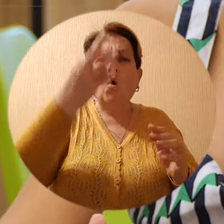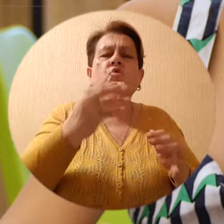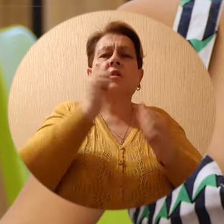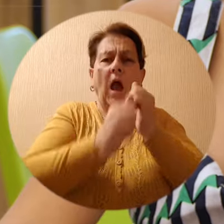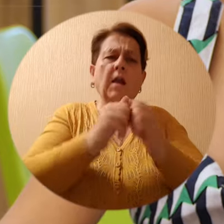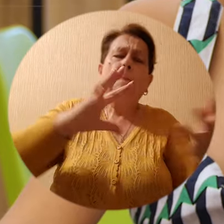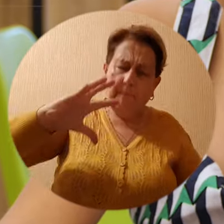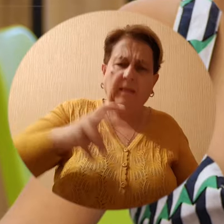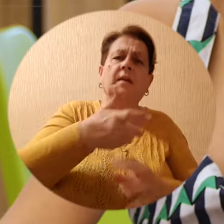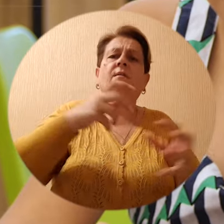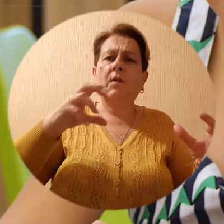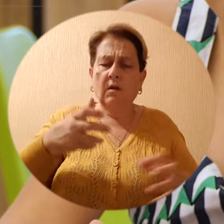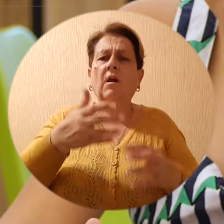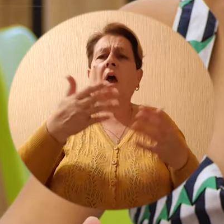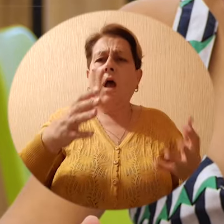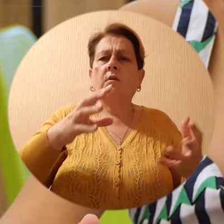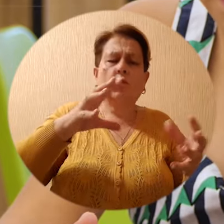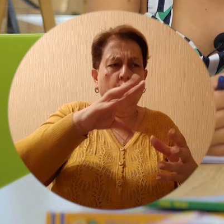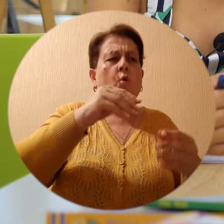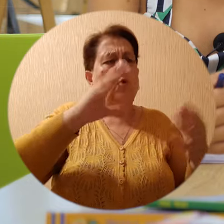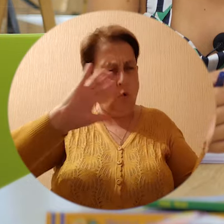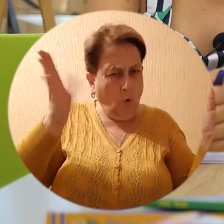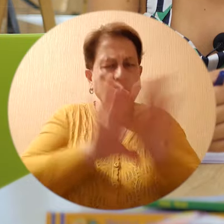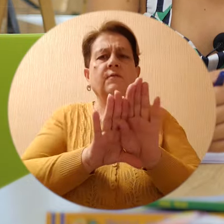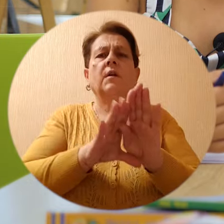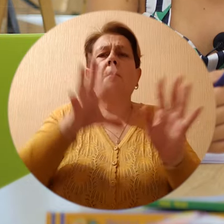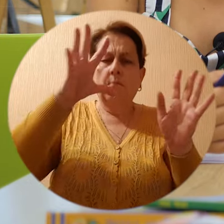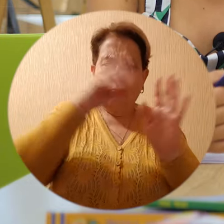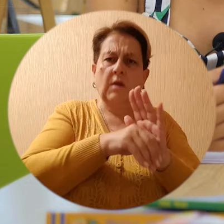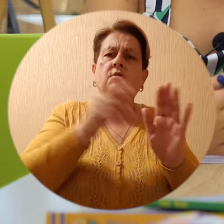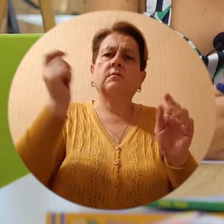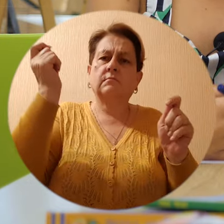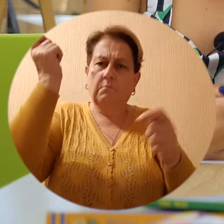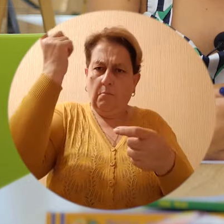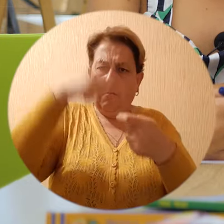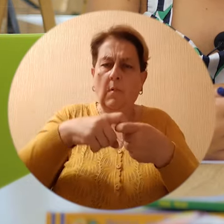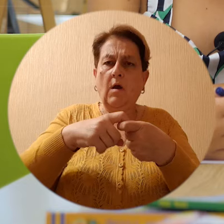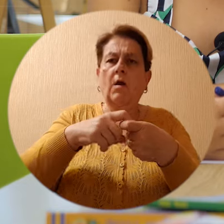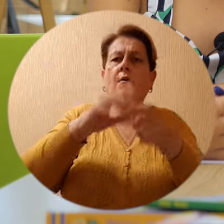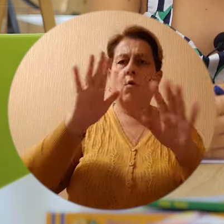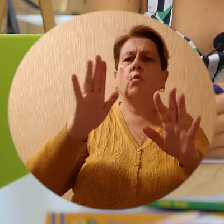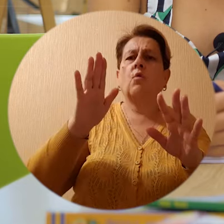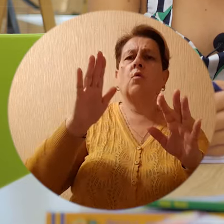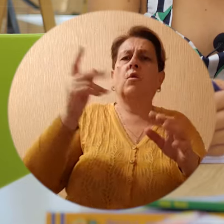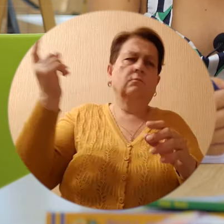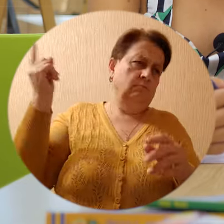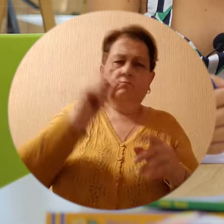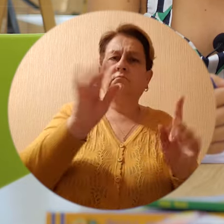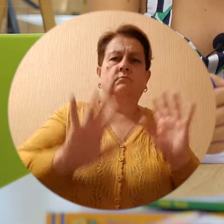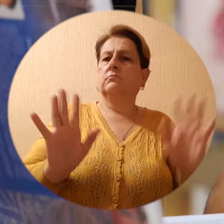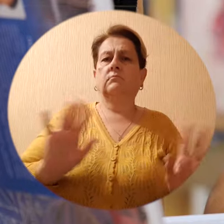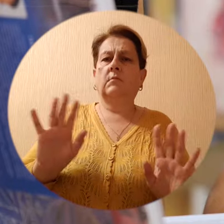Գորշ քար, պտտվիր, դուռ, այ դուռ, դու էլ գոցվիր, ներսից կկախեմ փականը, թող զուր մոտենան